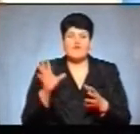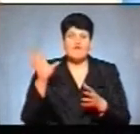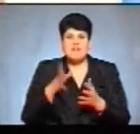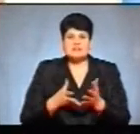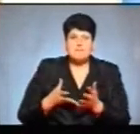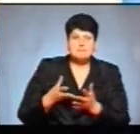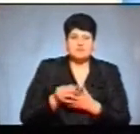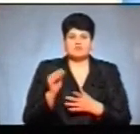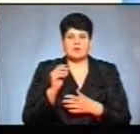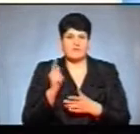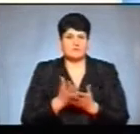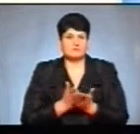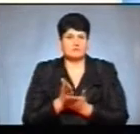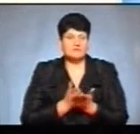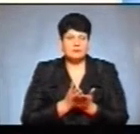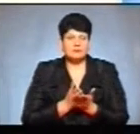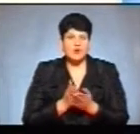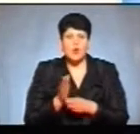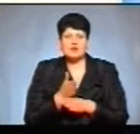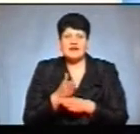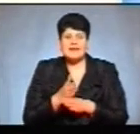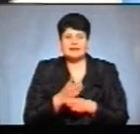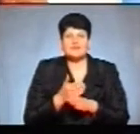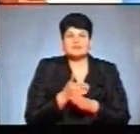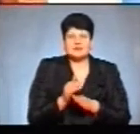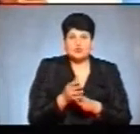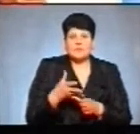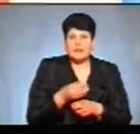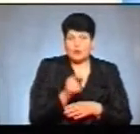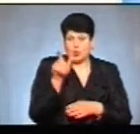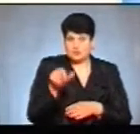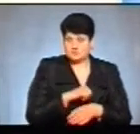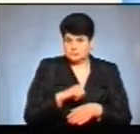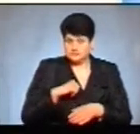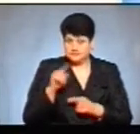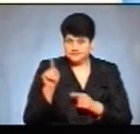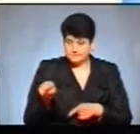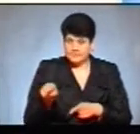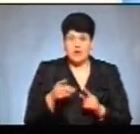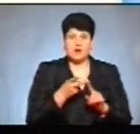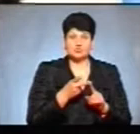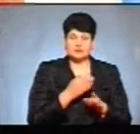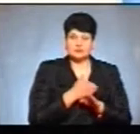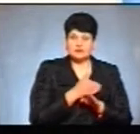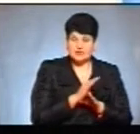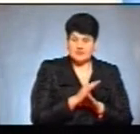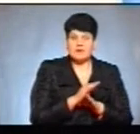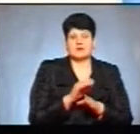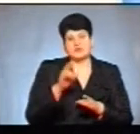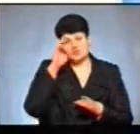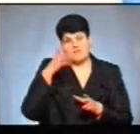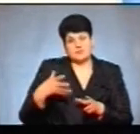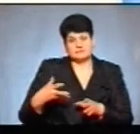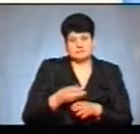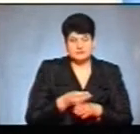за житлово-комунальні послуги розподіляється на частку, яку платить громадянин, і другу частку, яку за громадянина платить